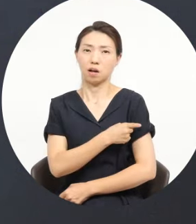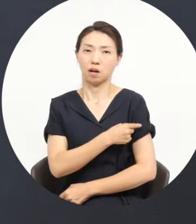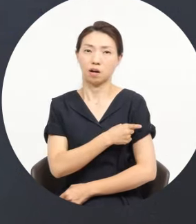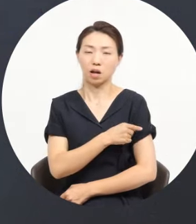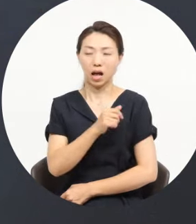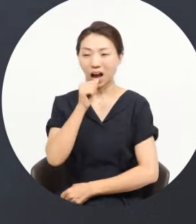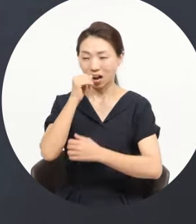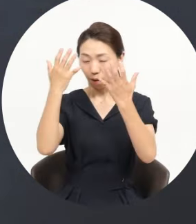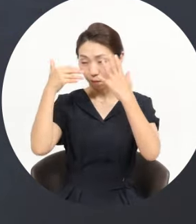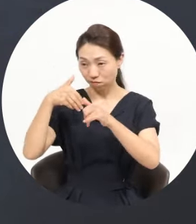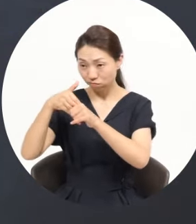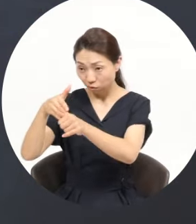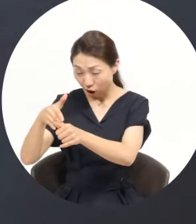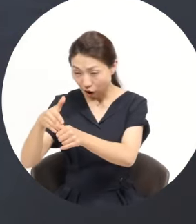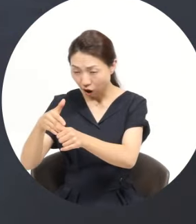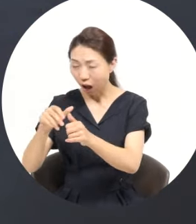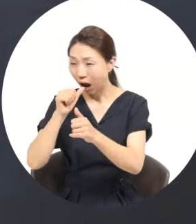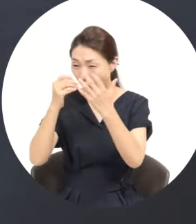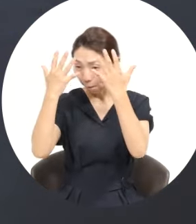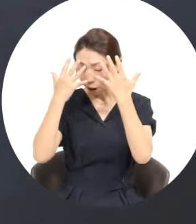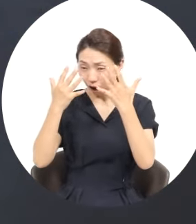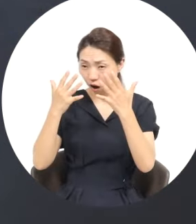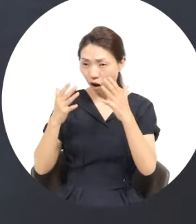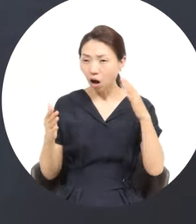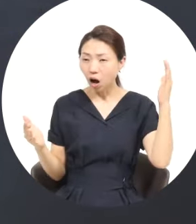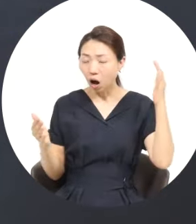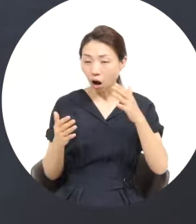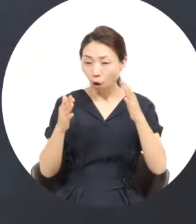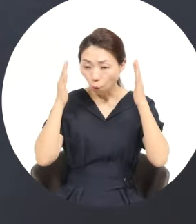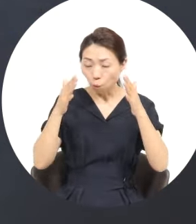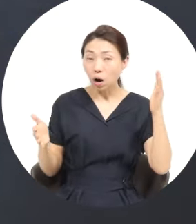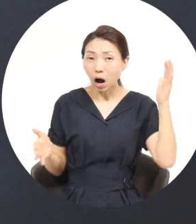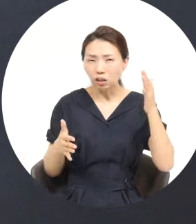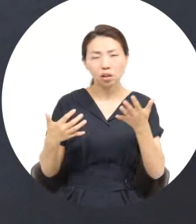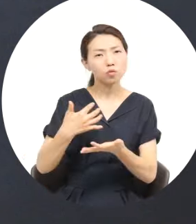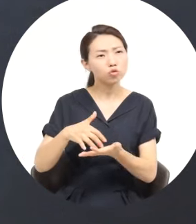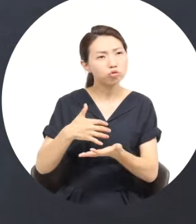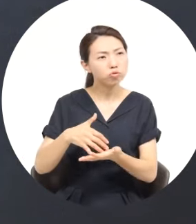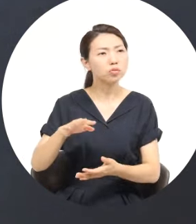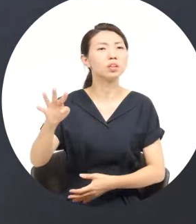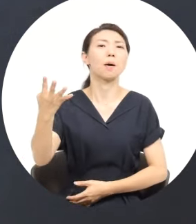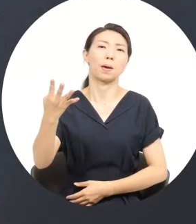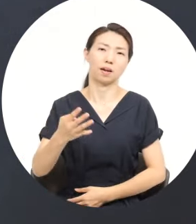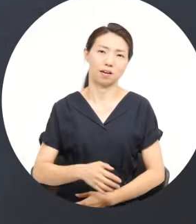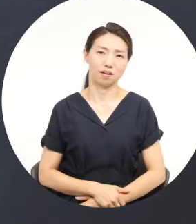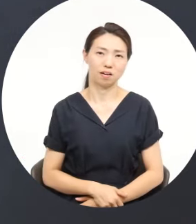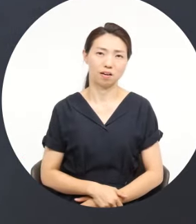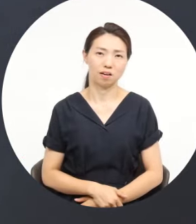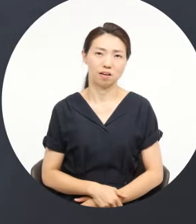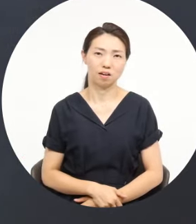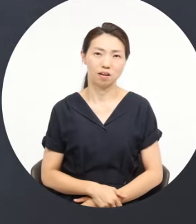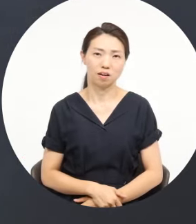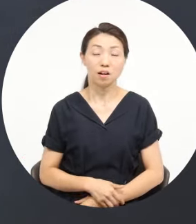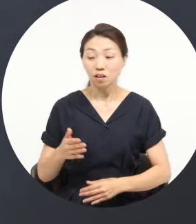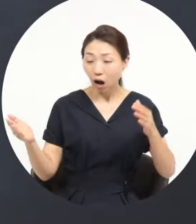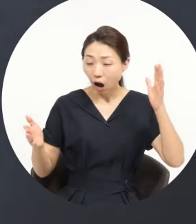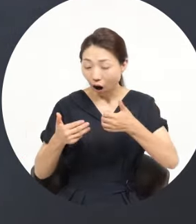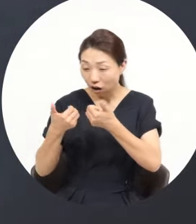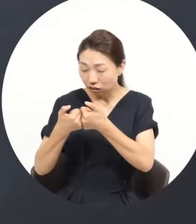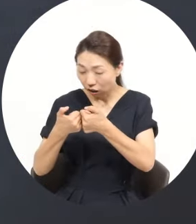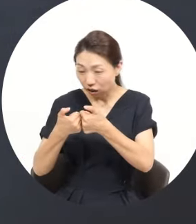있는 애들이 400몇십 명이 되더라고요. 그래서 그 이제 그걸 내가 상담하면서